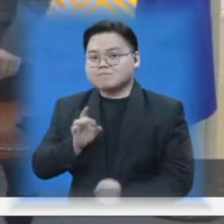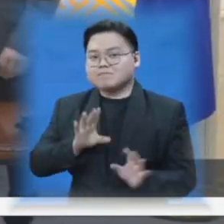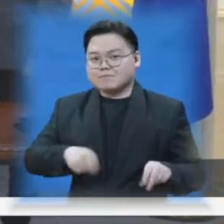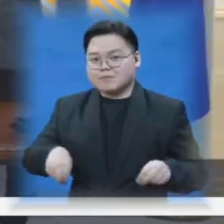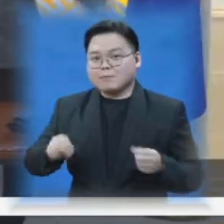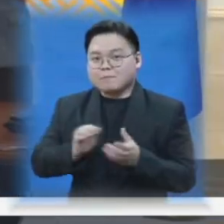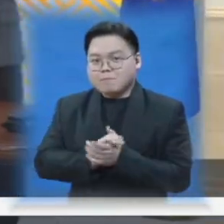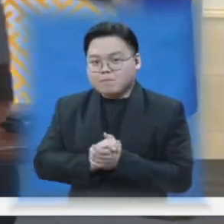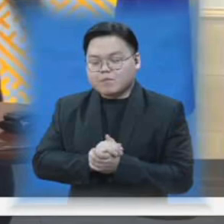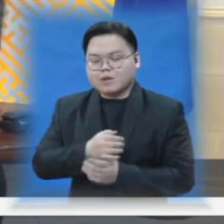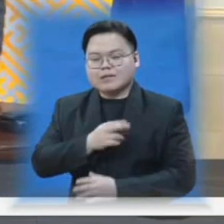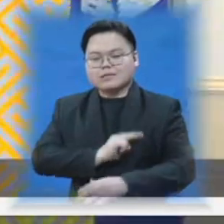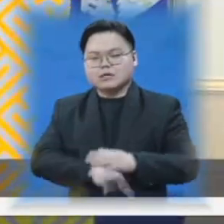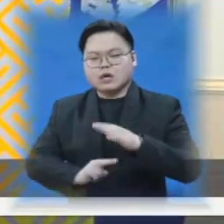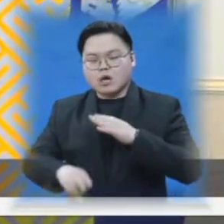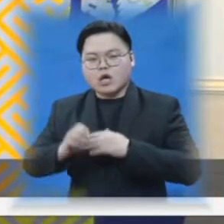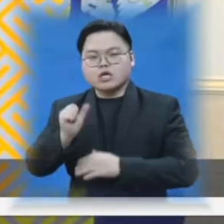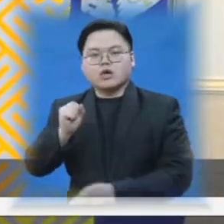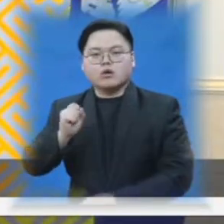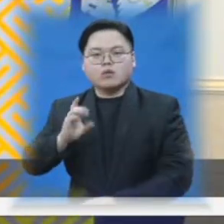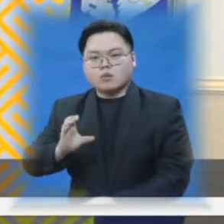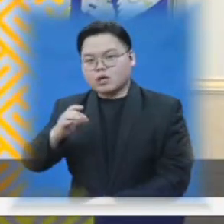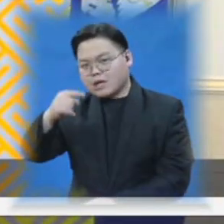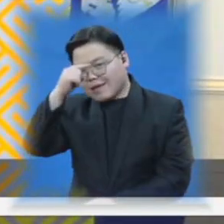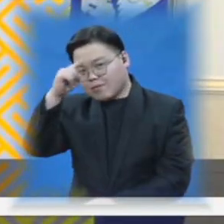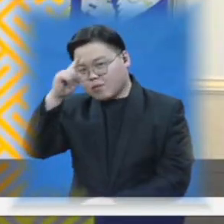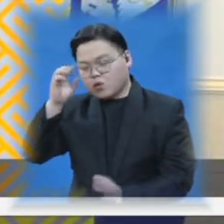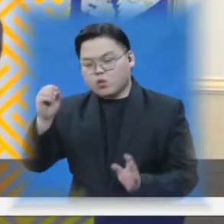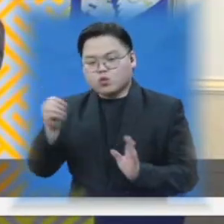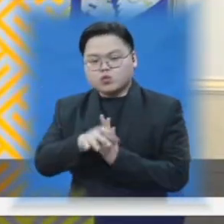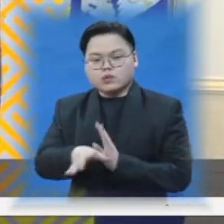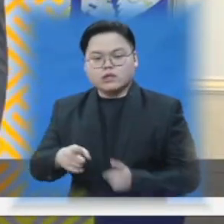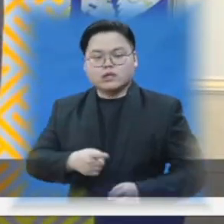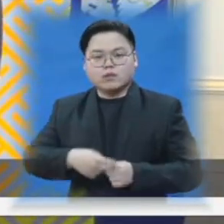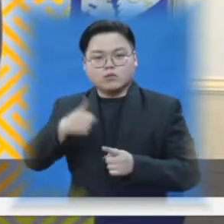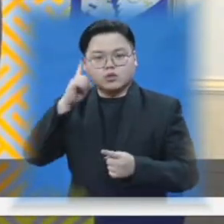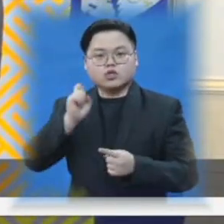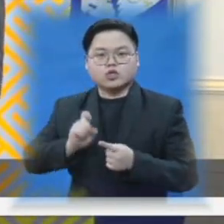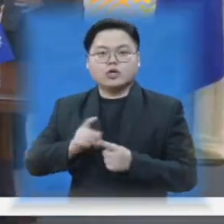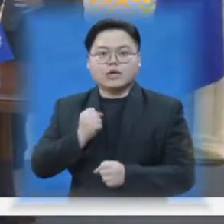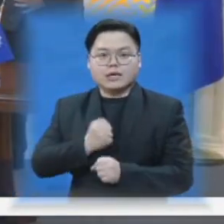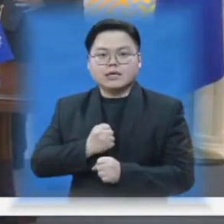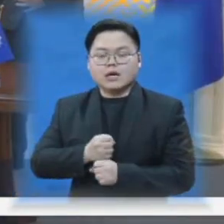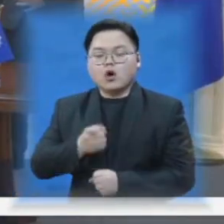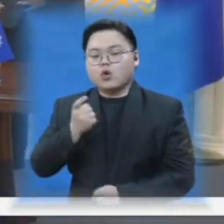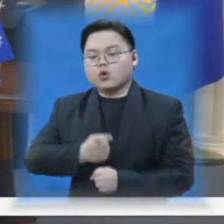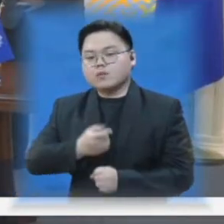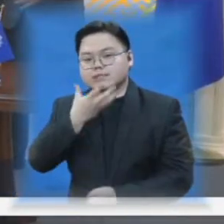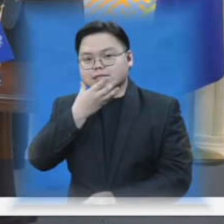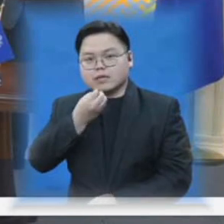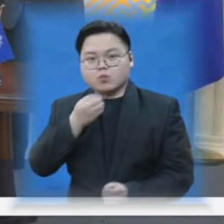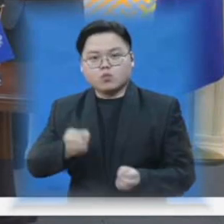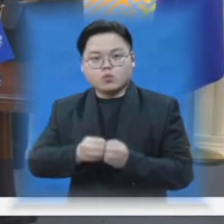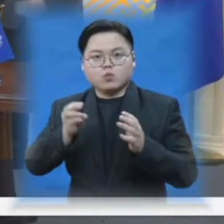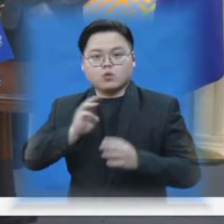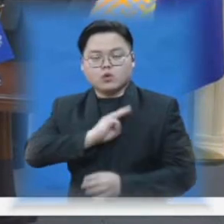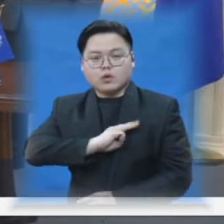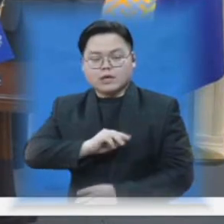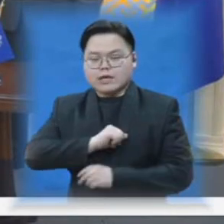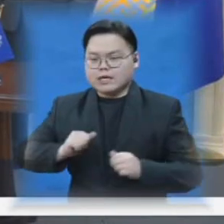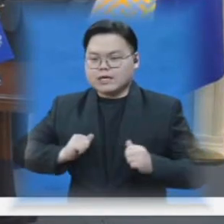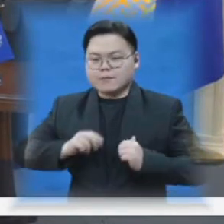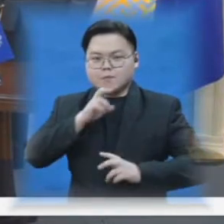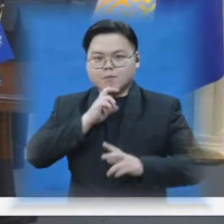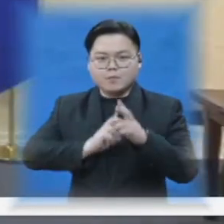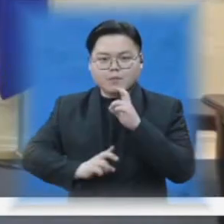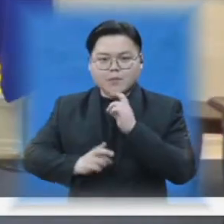ерөнхий боловсролын сургууль нийгмийн хүрдэмжийг нэмэгдүүлэх чиглэлээр хамт ажиллана. За түнжлэн хөдөлмөр эрхлэх таатай орчин бүрдүүлэх хүрээнд иргэдийг аливаа осол